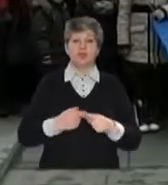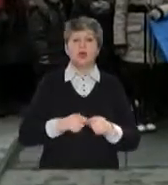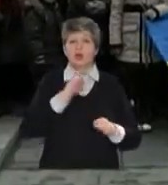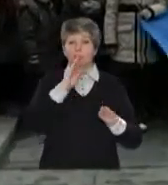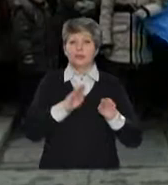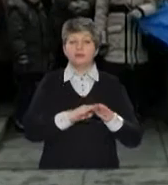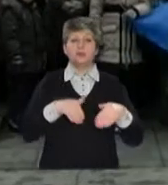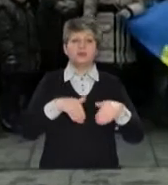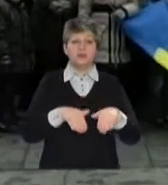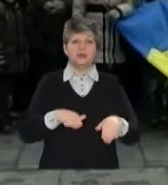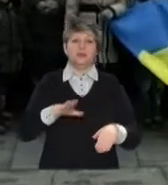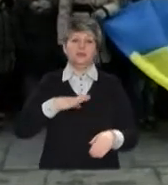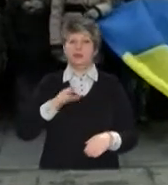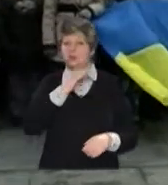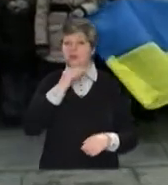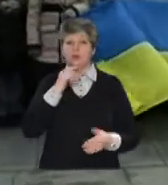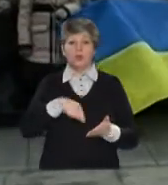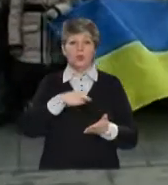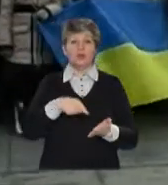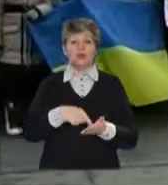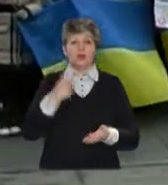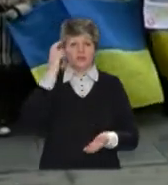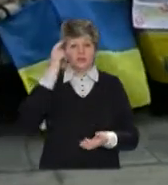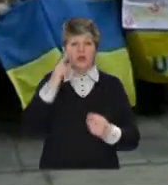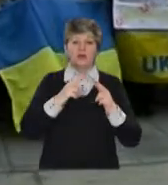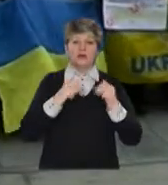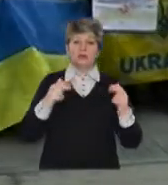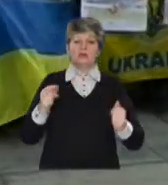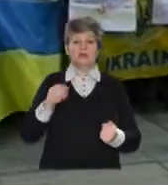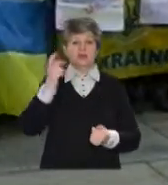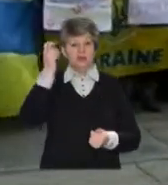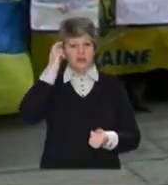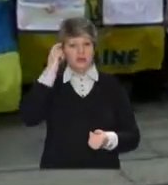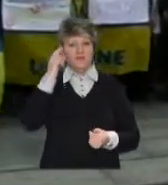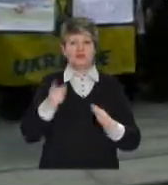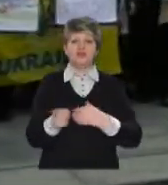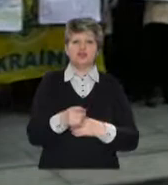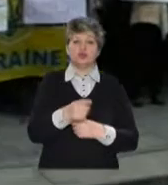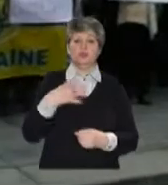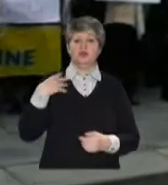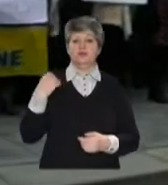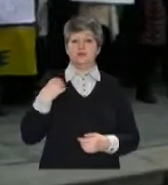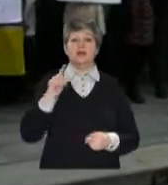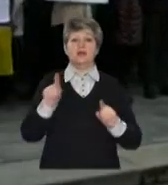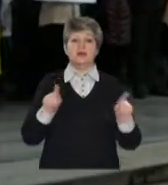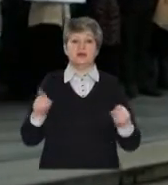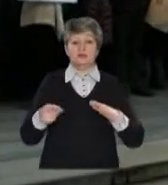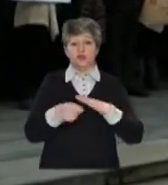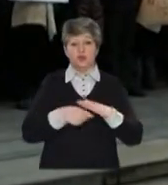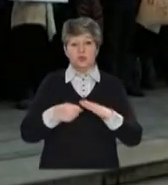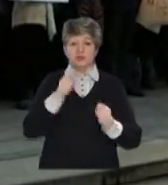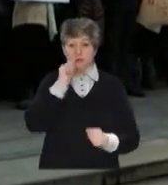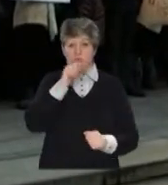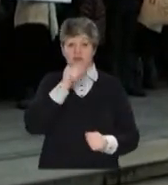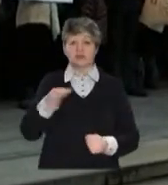подібні мітинги відбулись у багатьох містах України зокрема у столиці Дніпропетровську Кіровограді Тернополі Львові та декількох містах